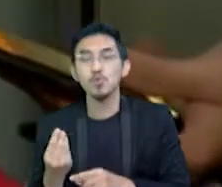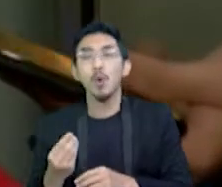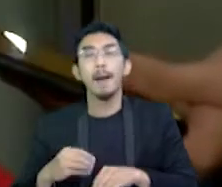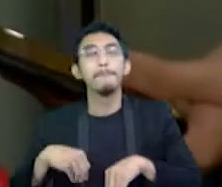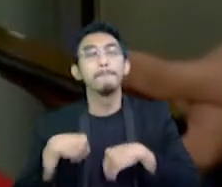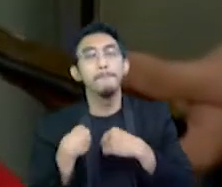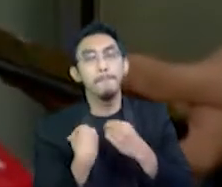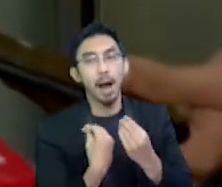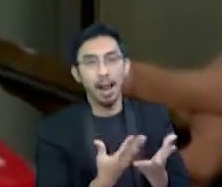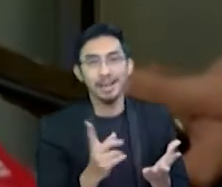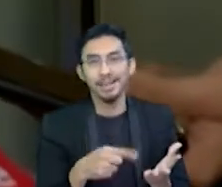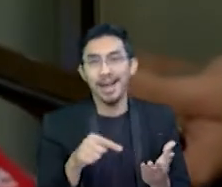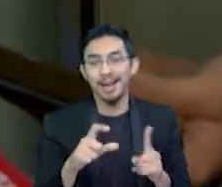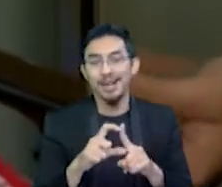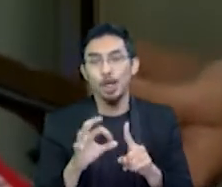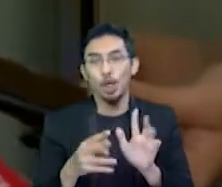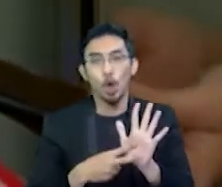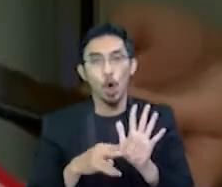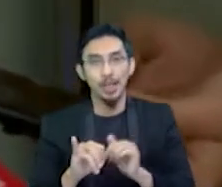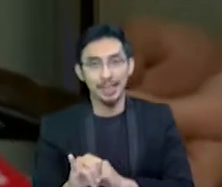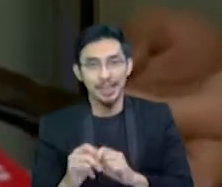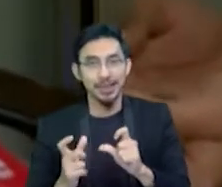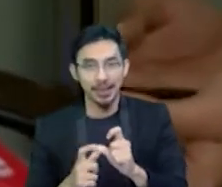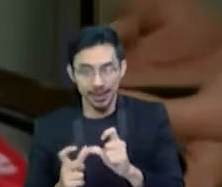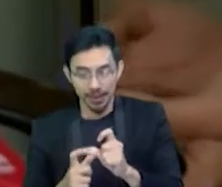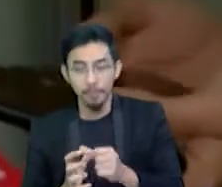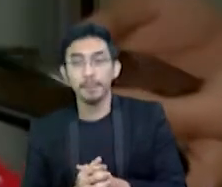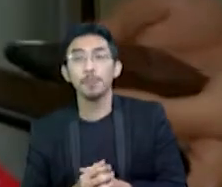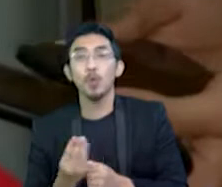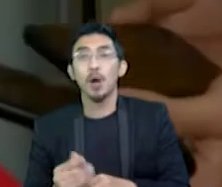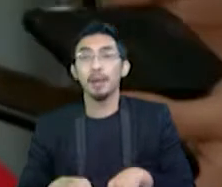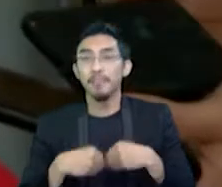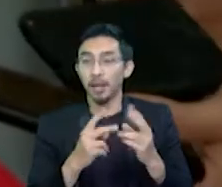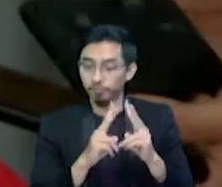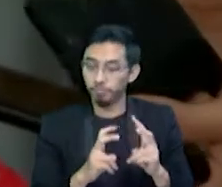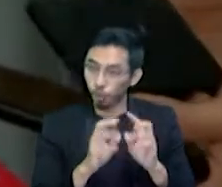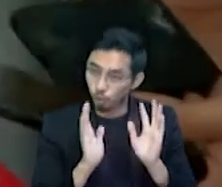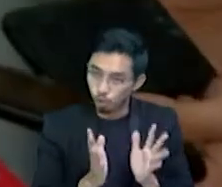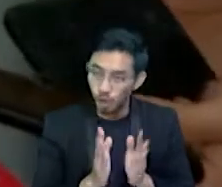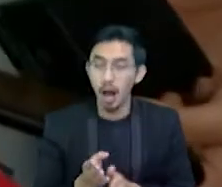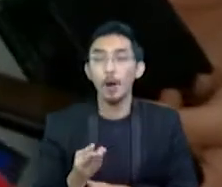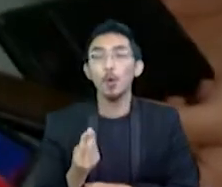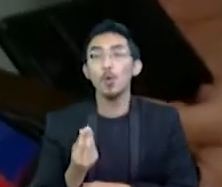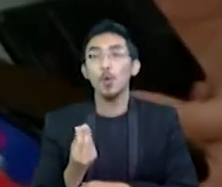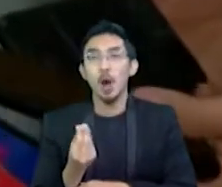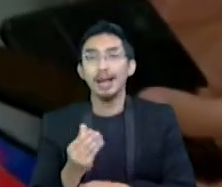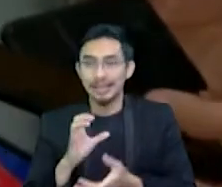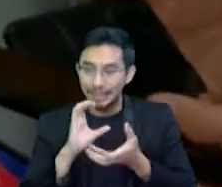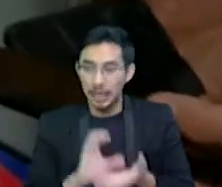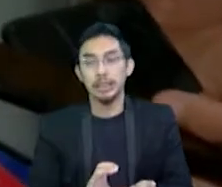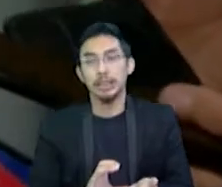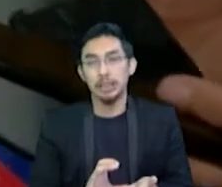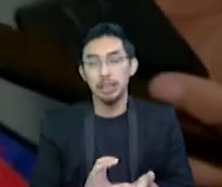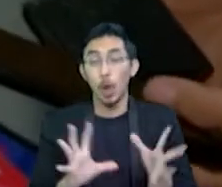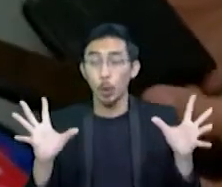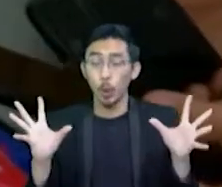Salmanan. Jadi kita sudah serahkan semuanya ke penyidik dananya berupa bentuk cash. Total yang diberikan oleh Doni Salmanan